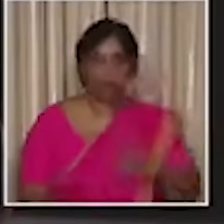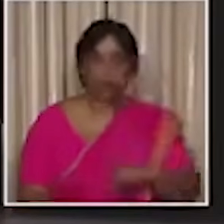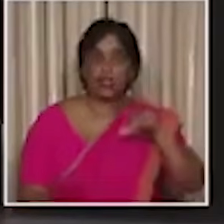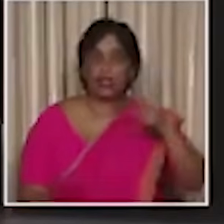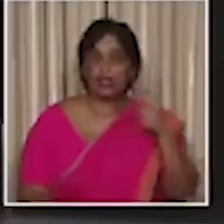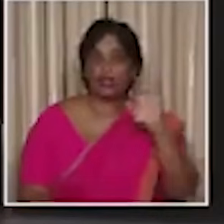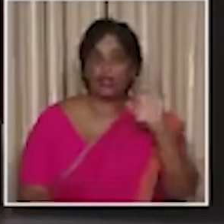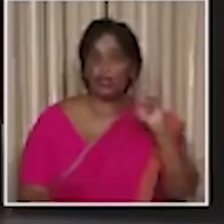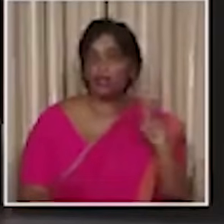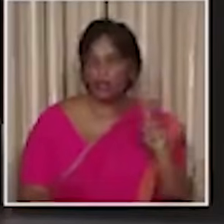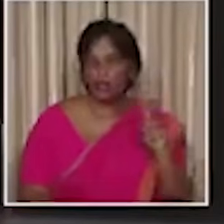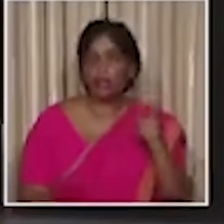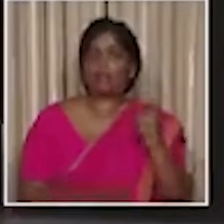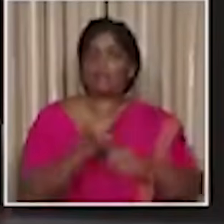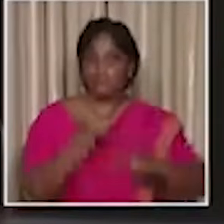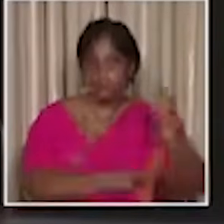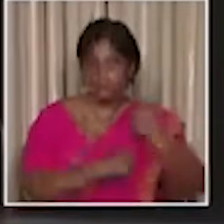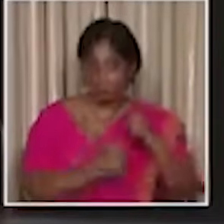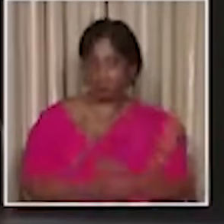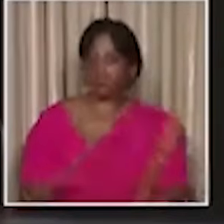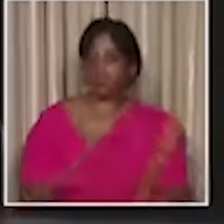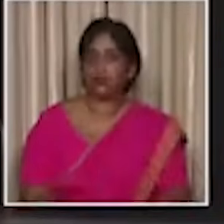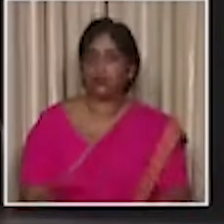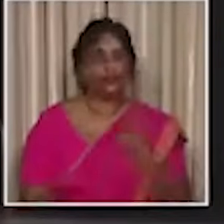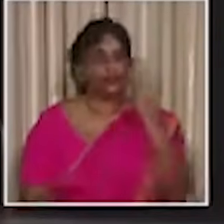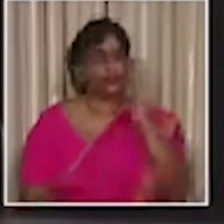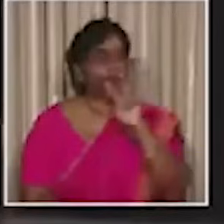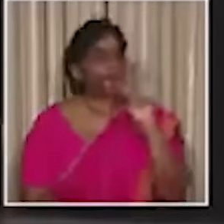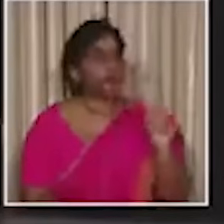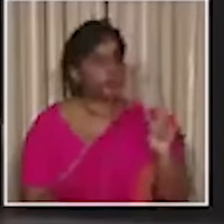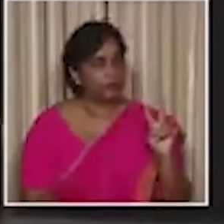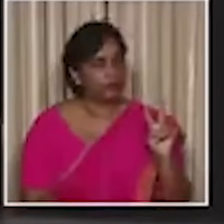19791ක් අපි විකුණලා තියෙනවා ඊට පස්සේ 2022